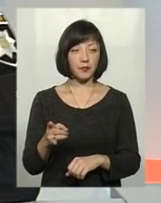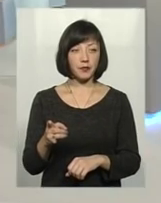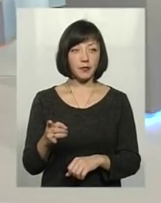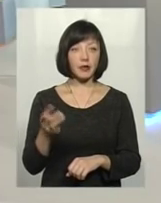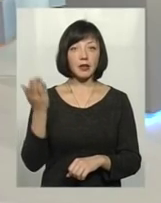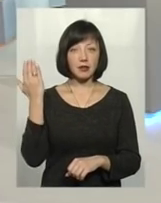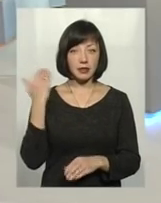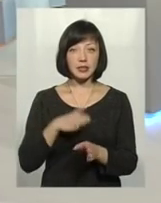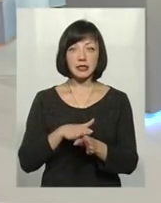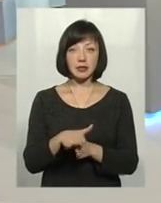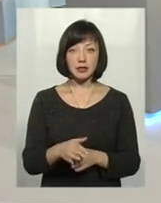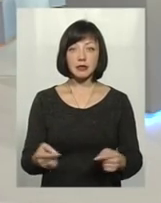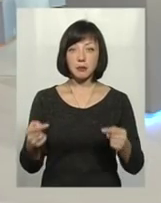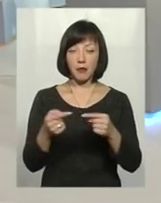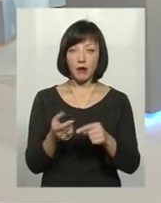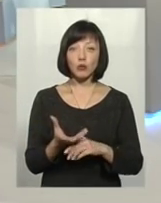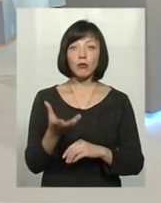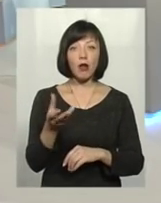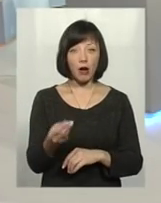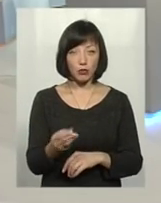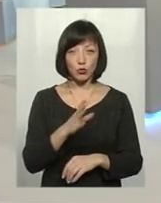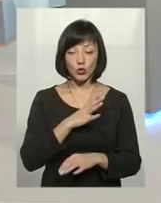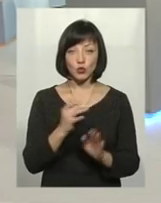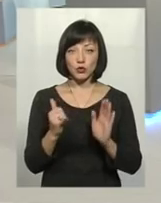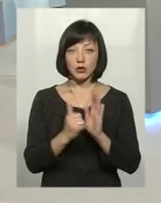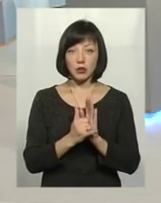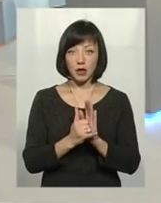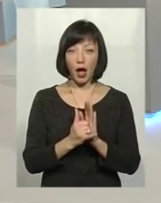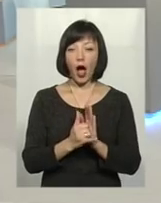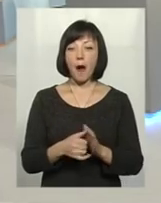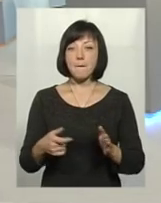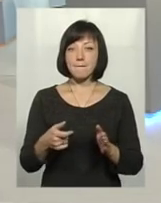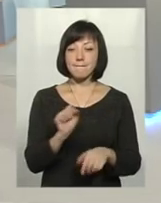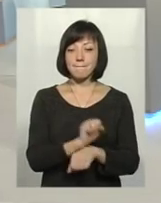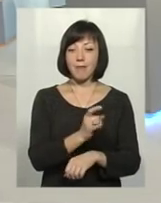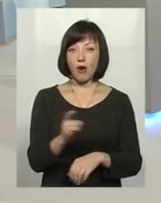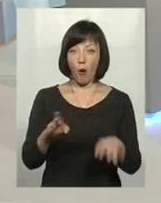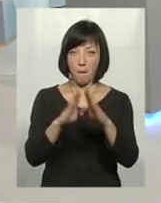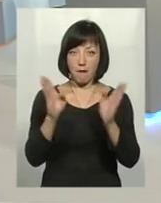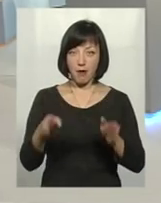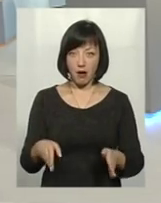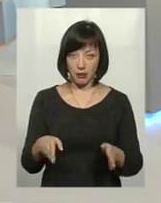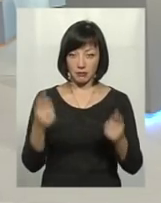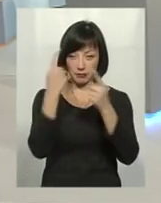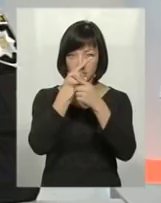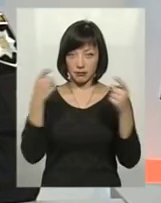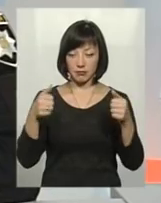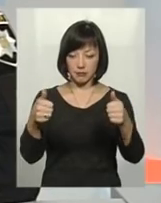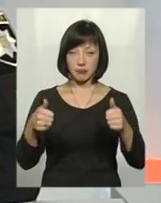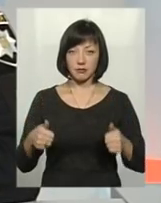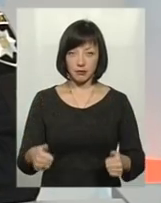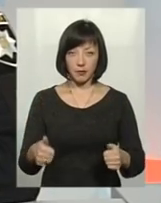воно здійснювалося за певну плату, за так? За певну плату, так. Угу. Були встановлені паркомати, були встановлені інформаційні таблички